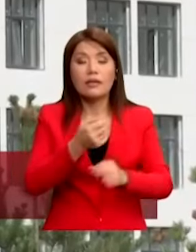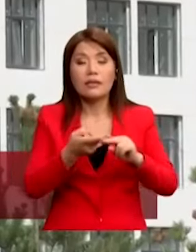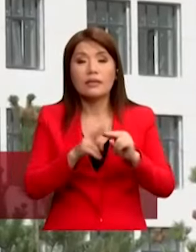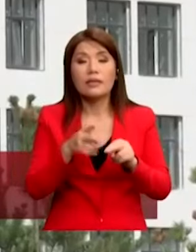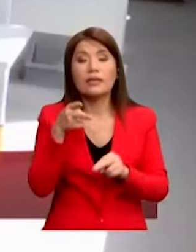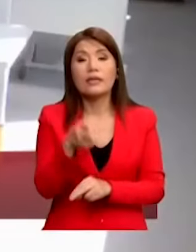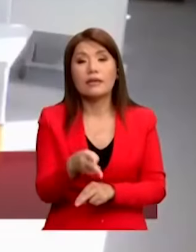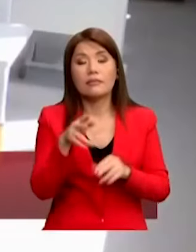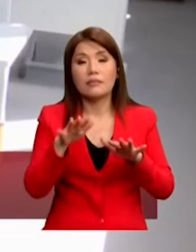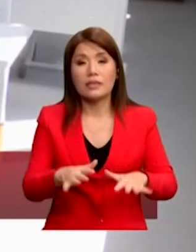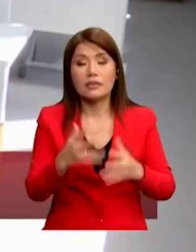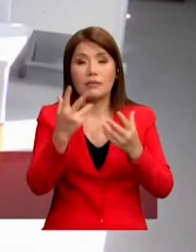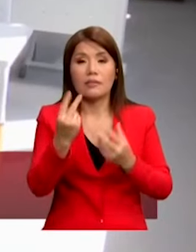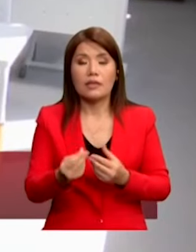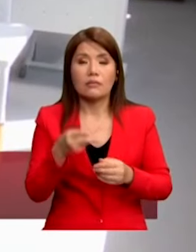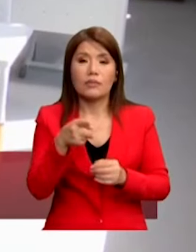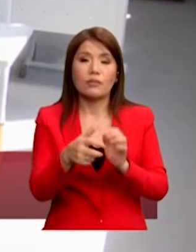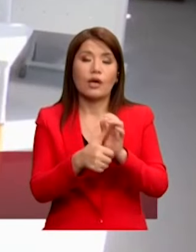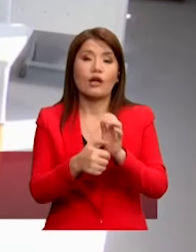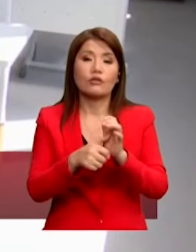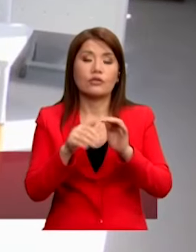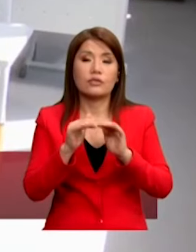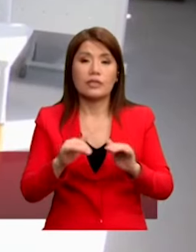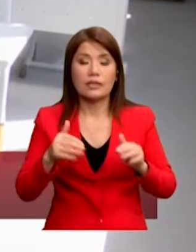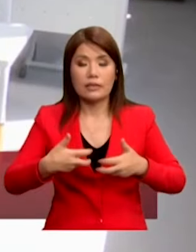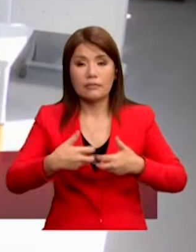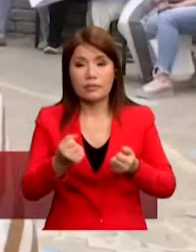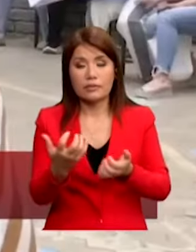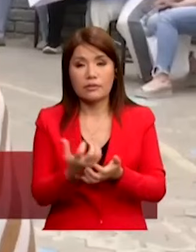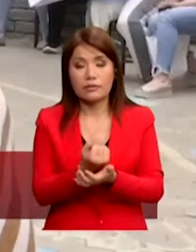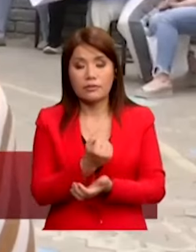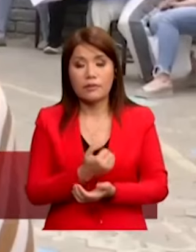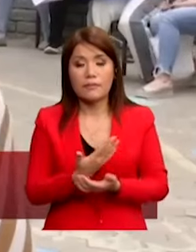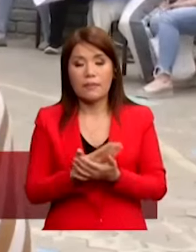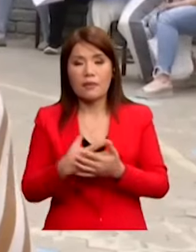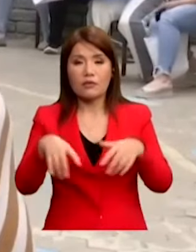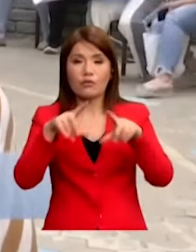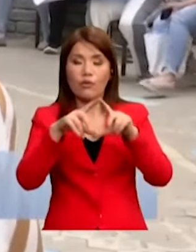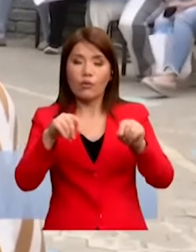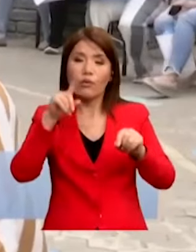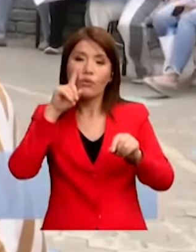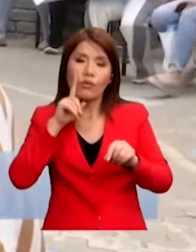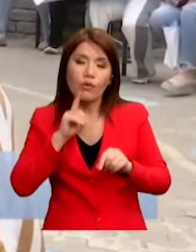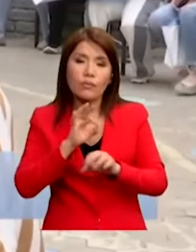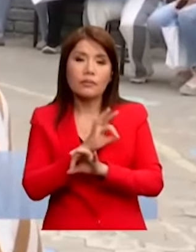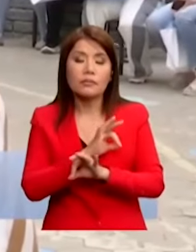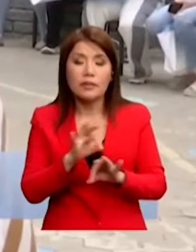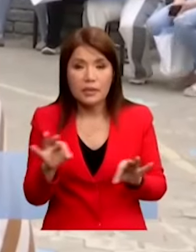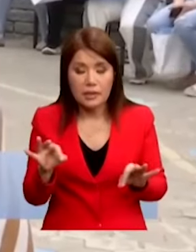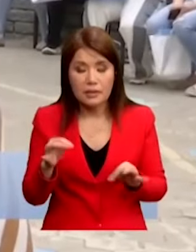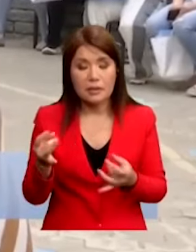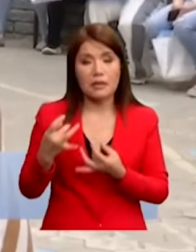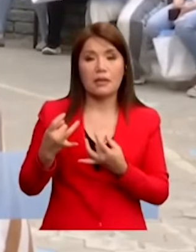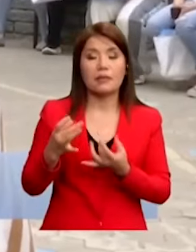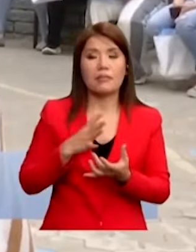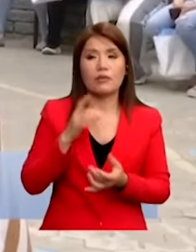болатын мектепке 2 күннің ішінде 1600 оқушы қабылданып үлгеріпті. Жайлы мектеп дегеннен кейін жаңа адамдардың